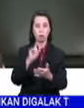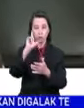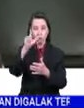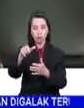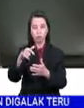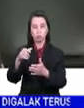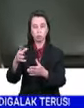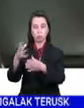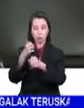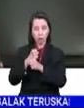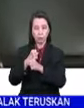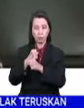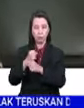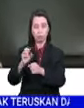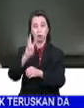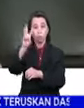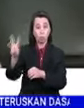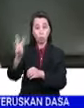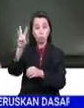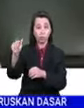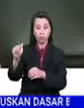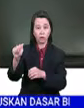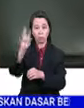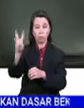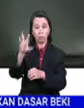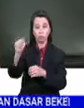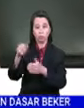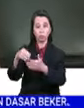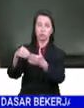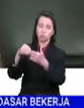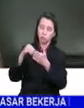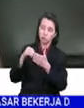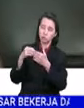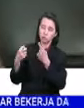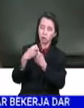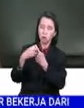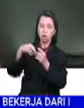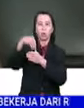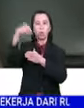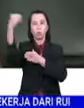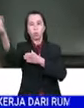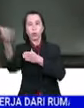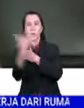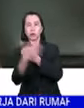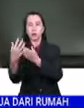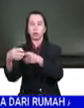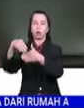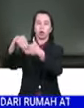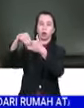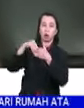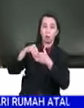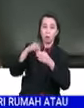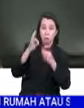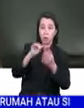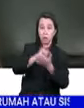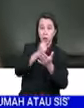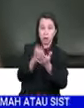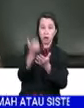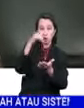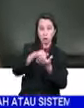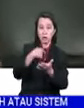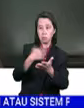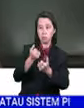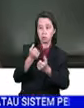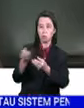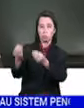nombor daripada overseas lah, saya rasa. Dia WhatsApp saya, dia kata kalau awak nak akaun balik,